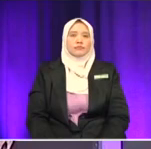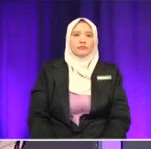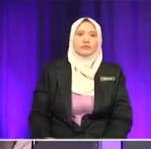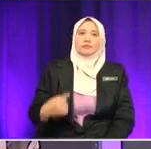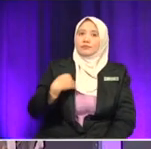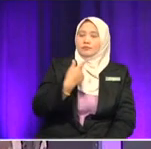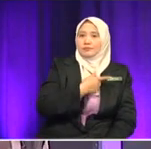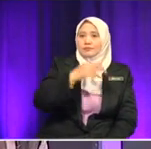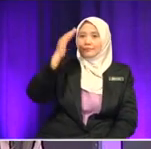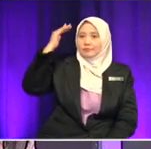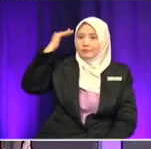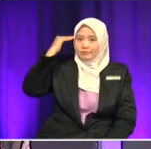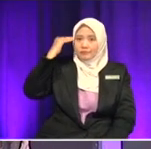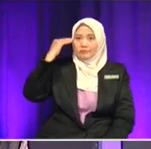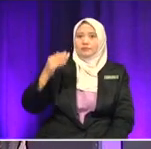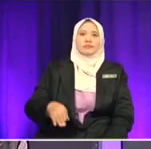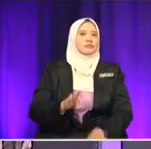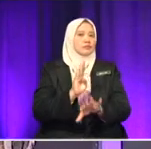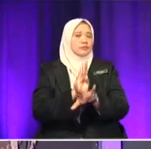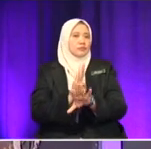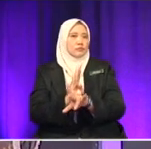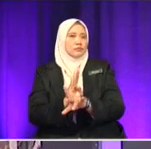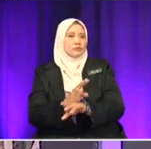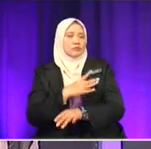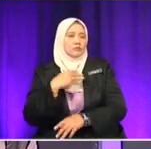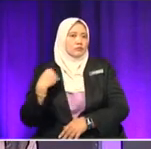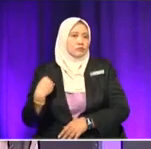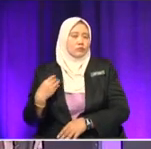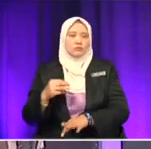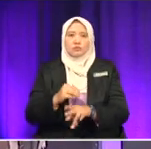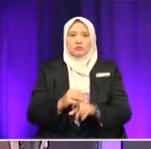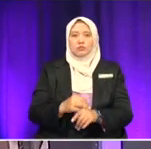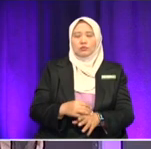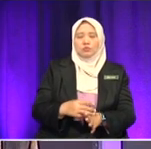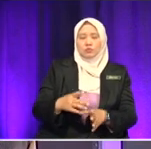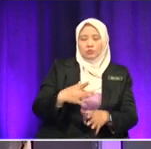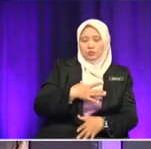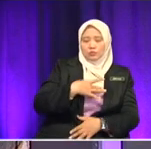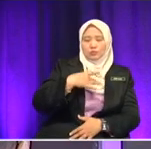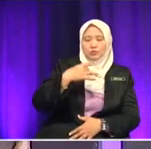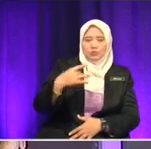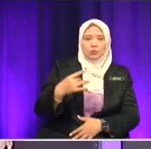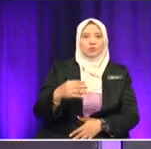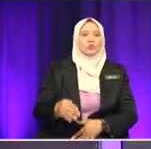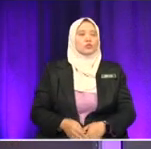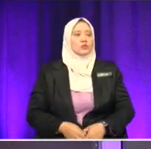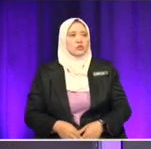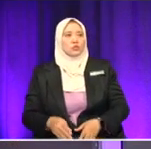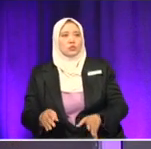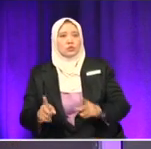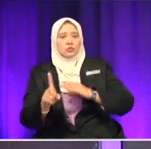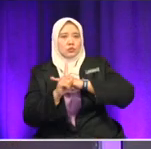tahu bahawa bakteria ataupun mikroorganisma sangat suka suhu bilik. Jadi disebabkan itu